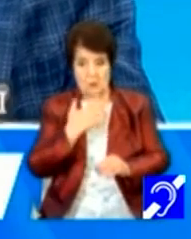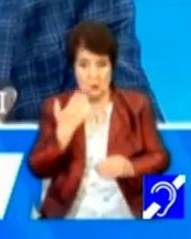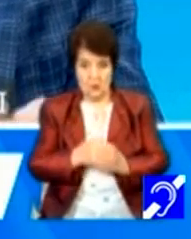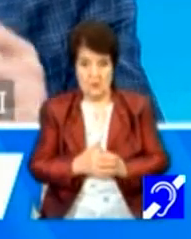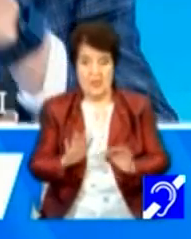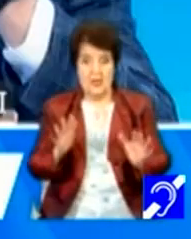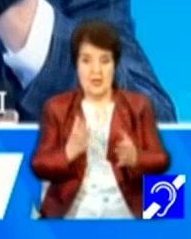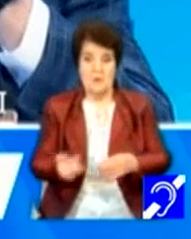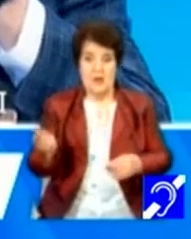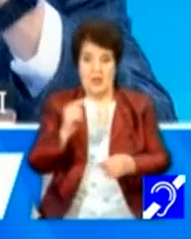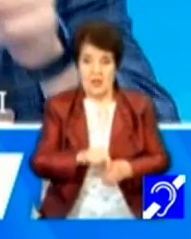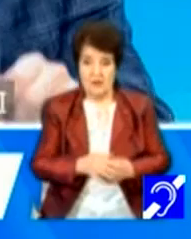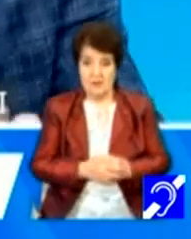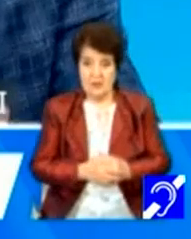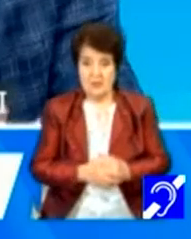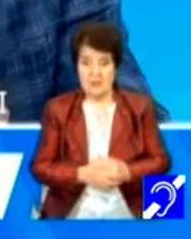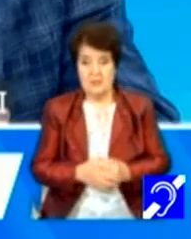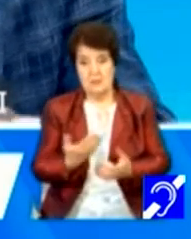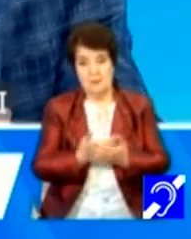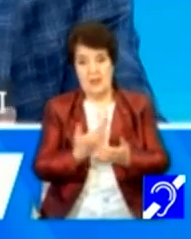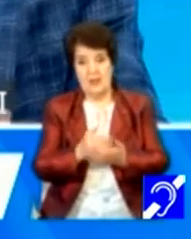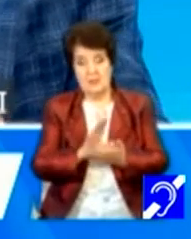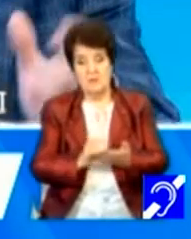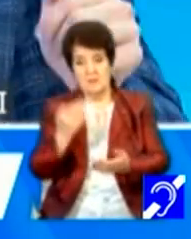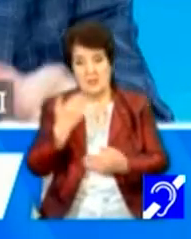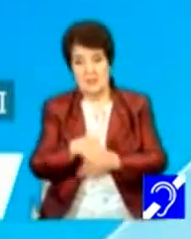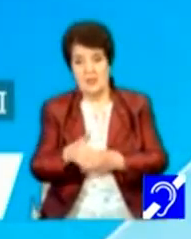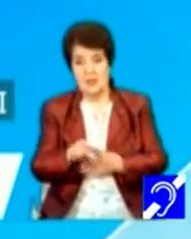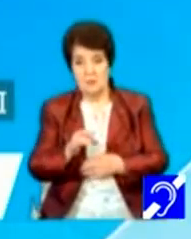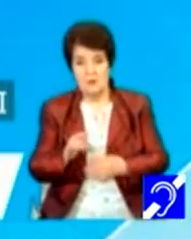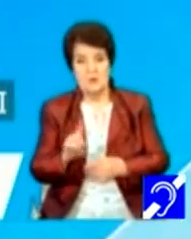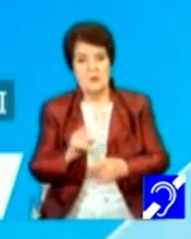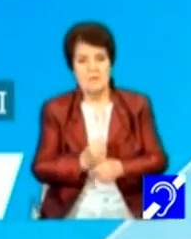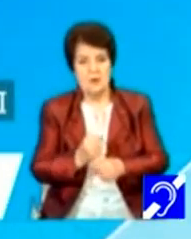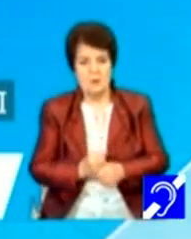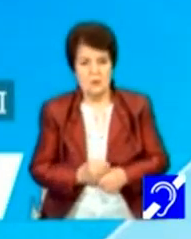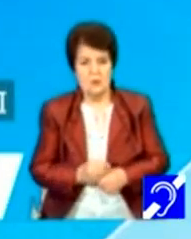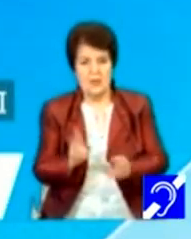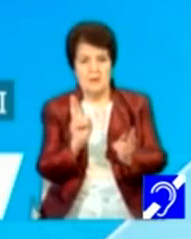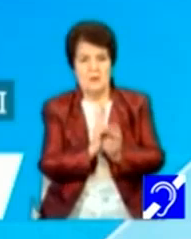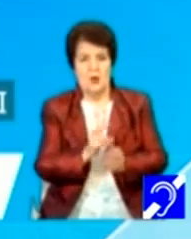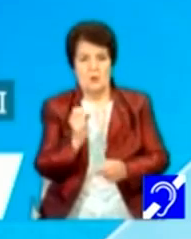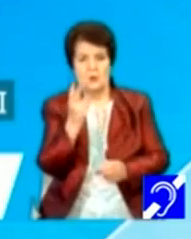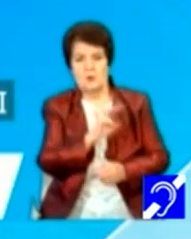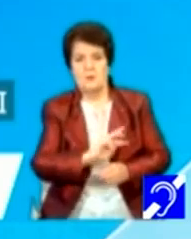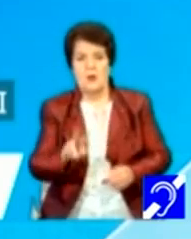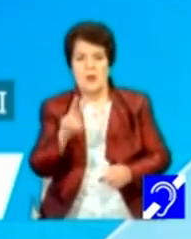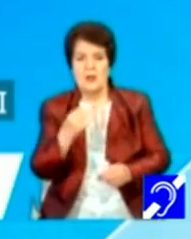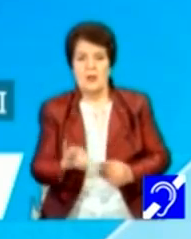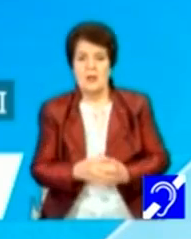în care au venit compania Draxel Myers, spre exemplu, să investească Republica Moldova, știți ce a făcut fiscul? I-a întâmpinat cu 12 milioane de lei